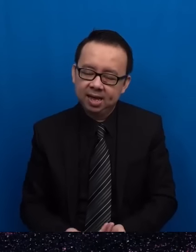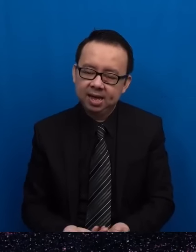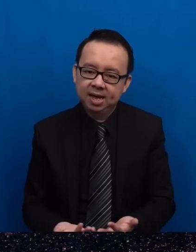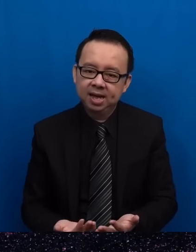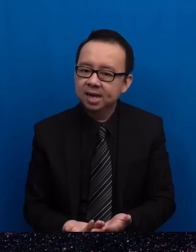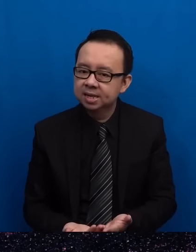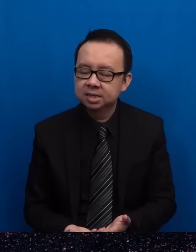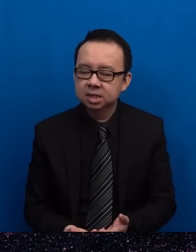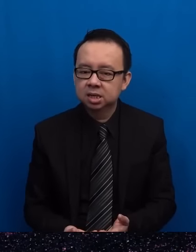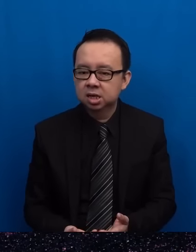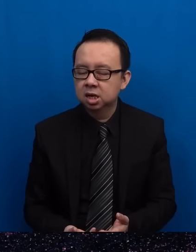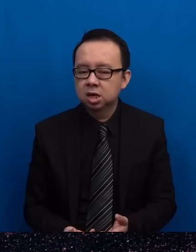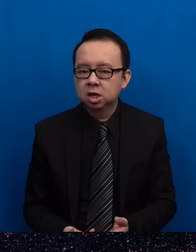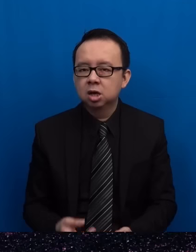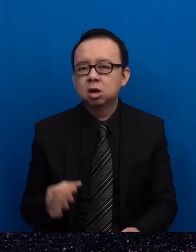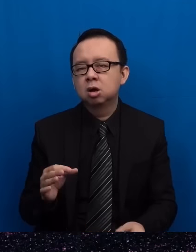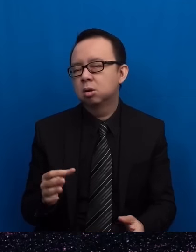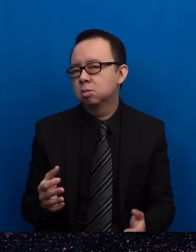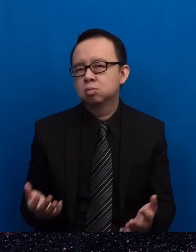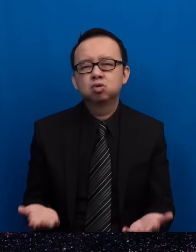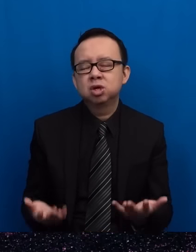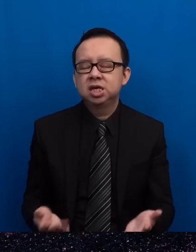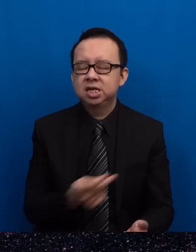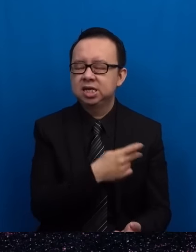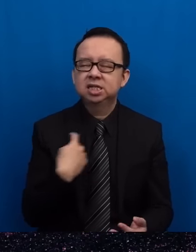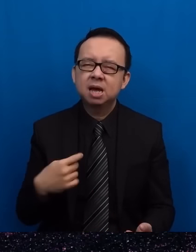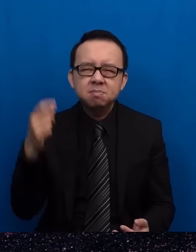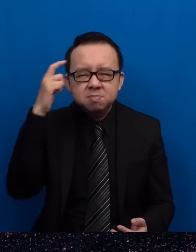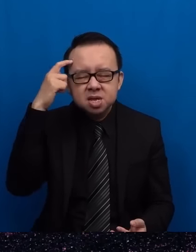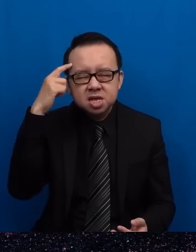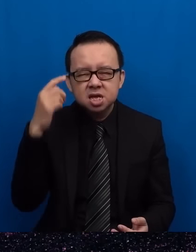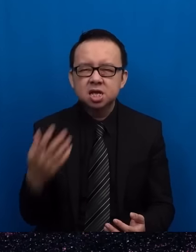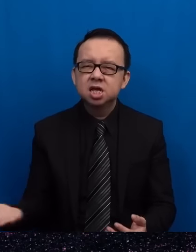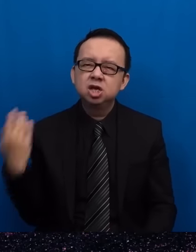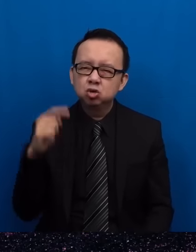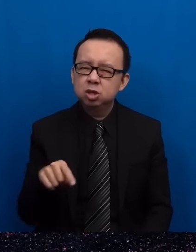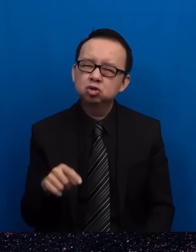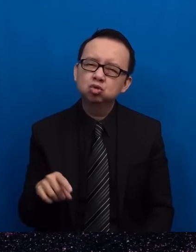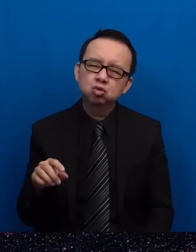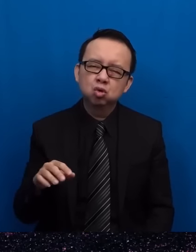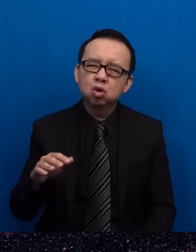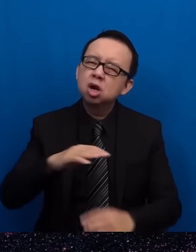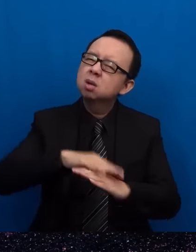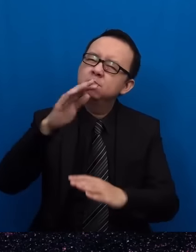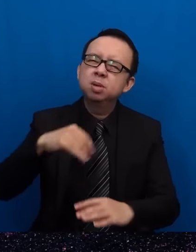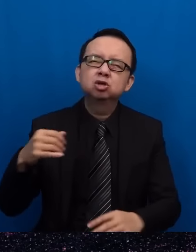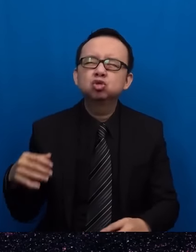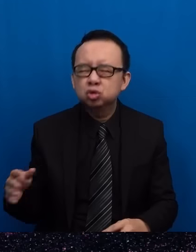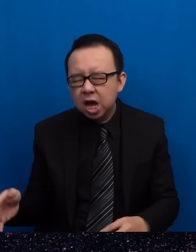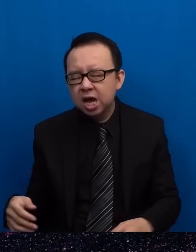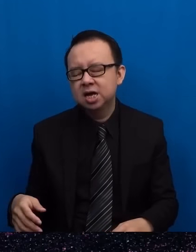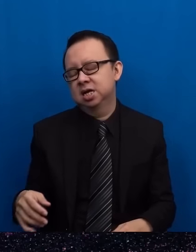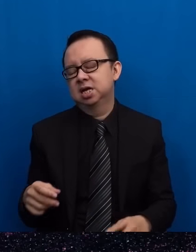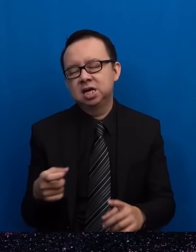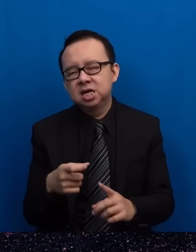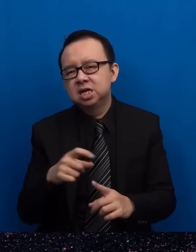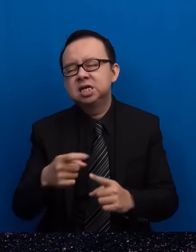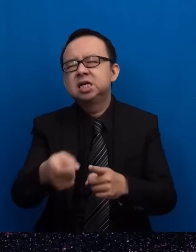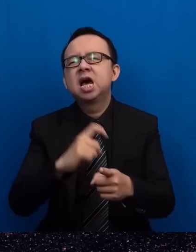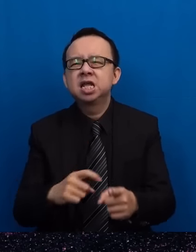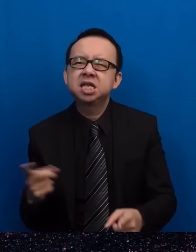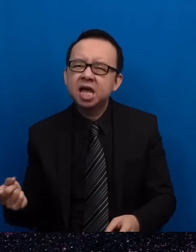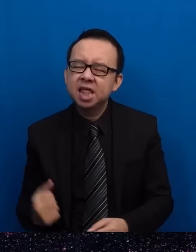itu lebih susah daripada kenyataan. Manusia itu suka membesar-besarkan, apalagi itu kalau problema adalah masalah